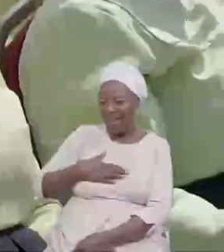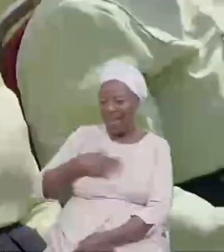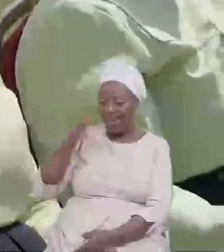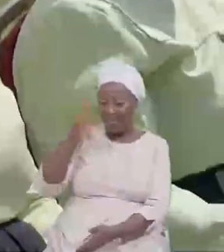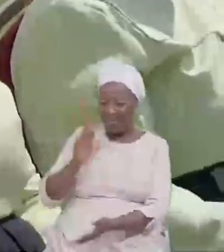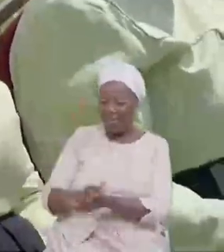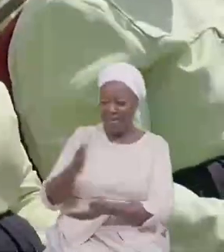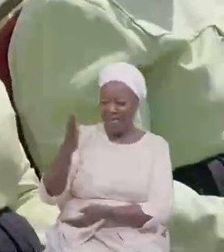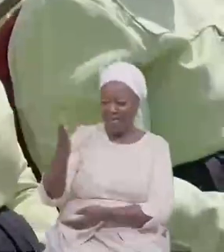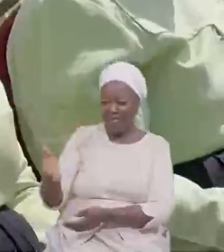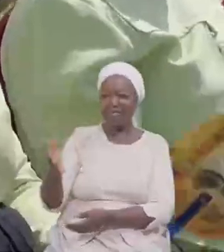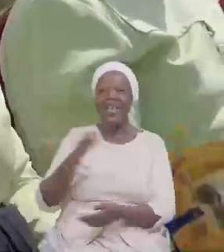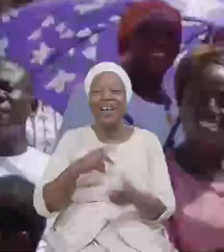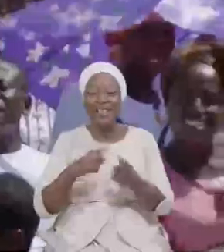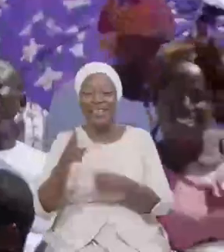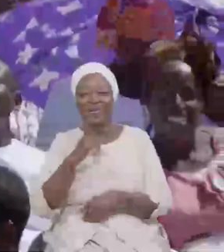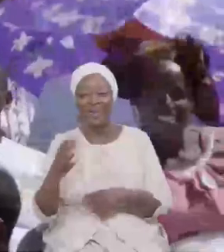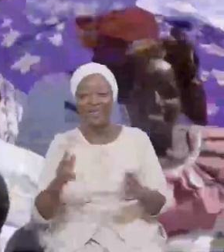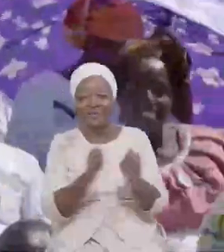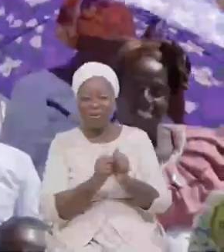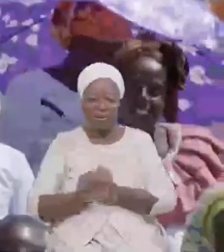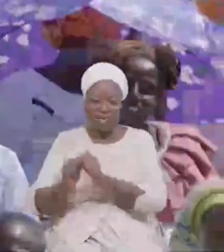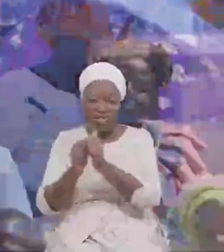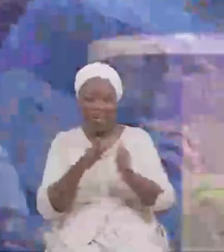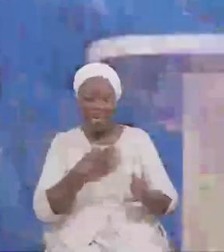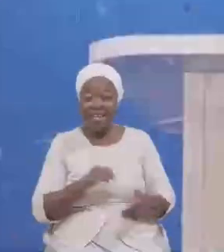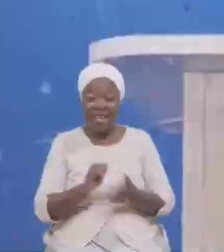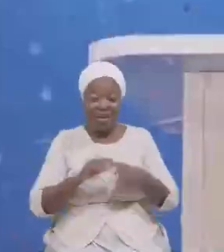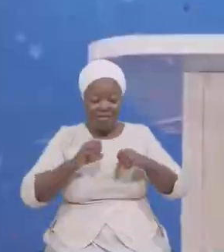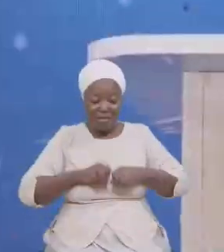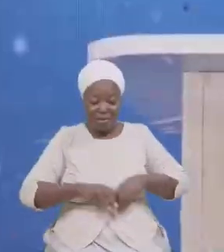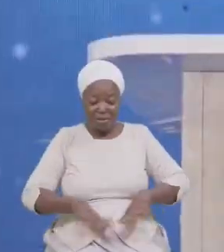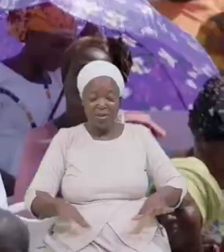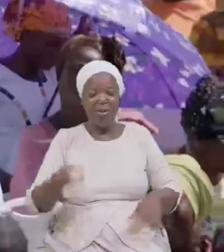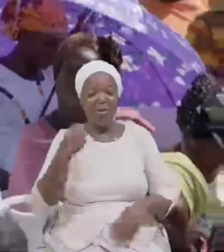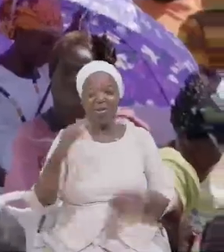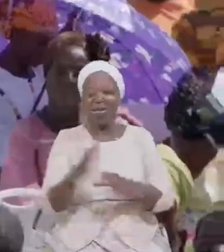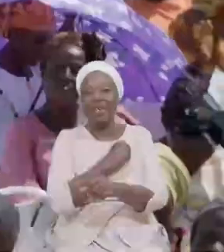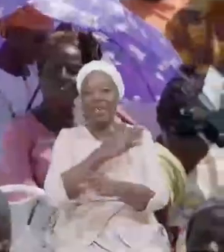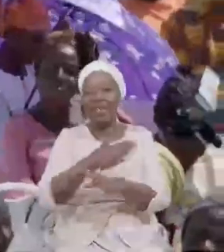Et ils étaient maintenant ensemble. Et le cœur brisé a été ôté.